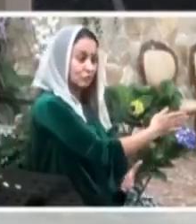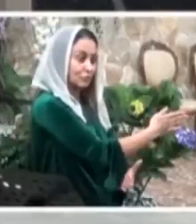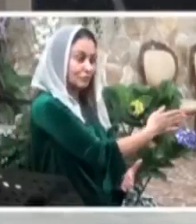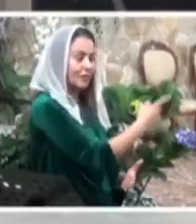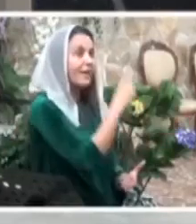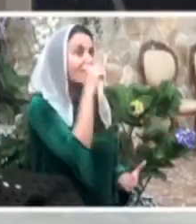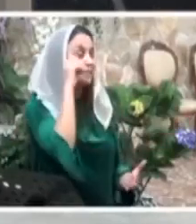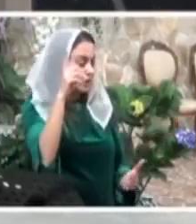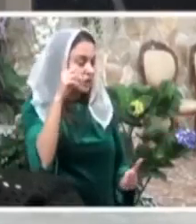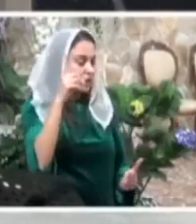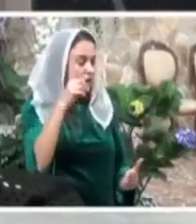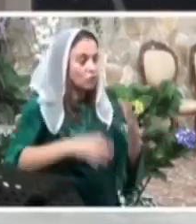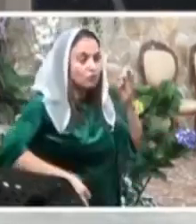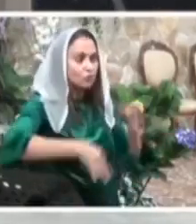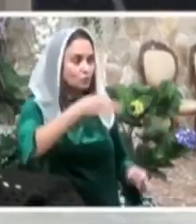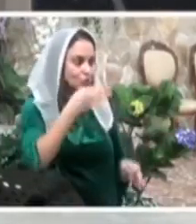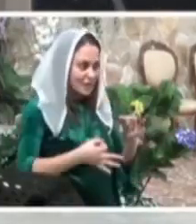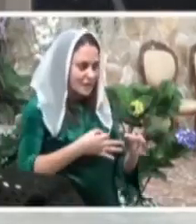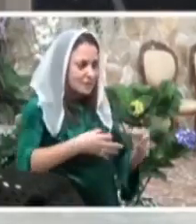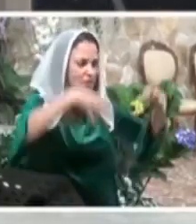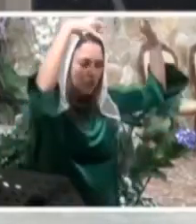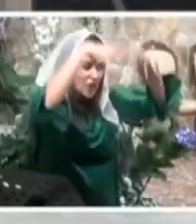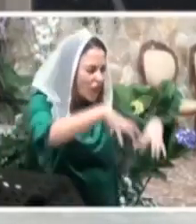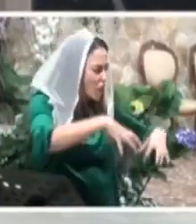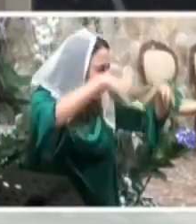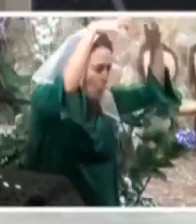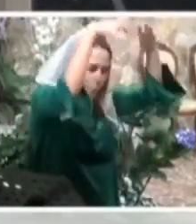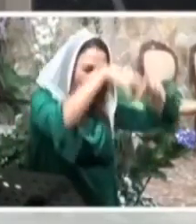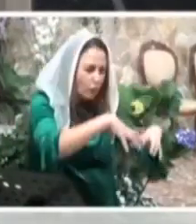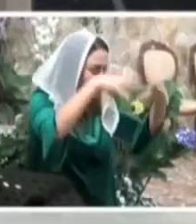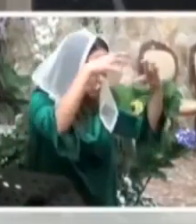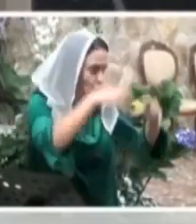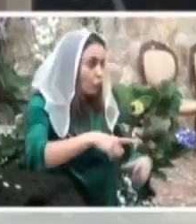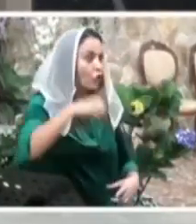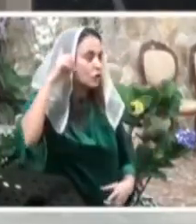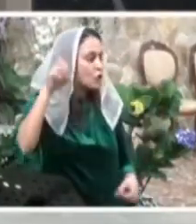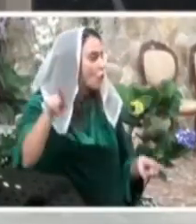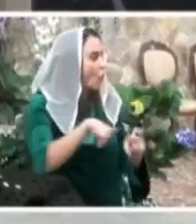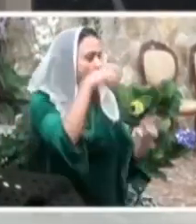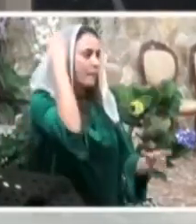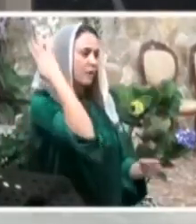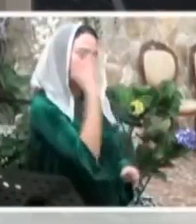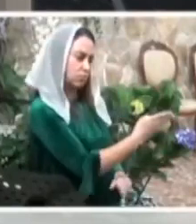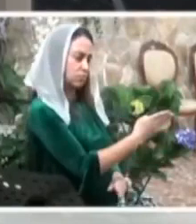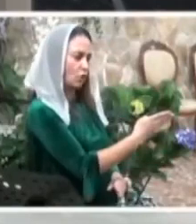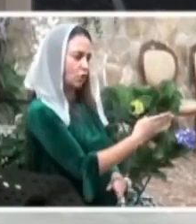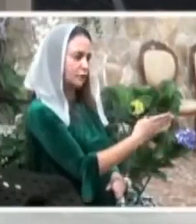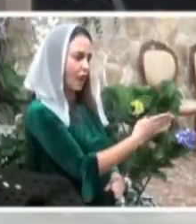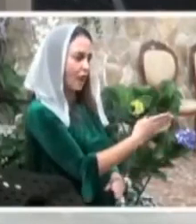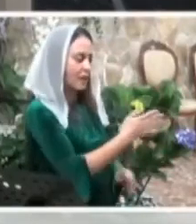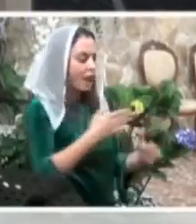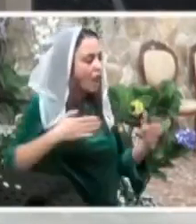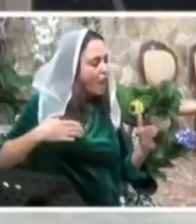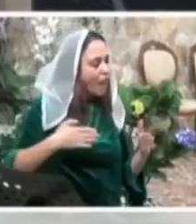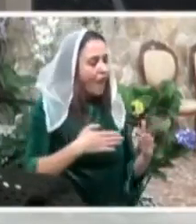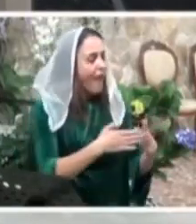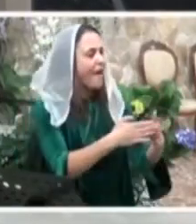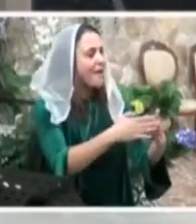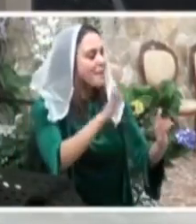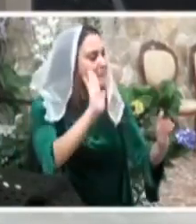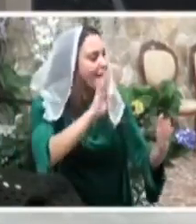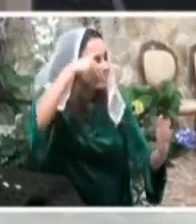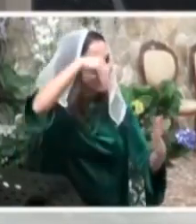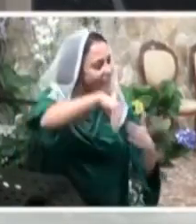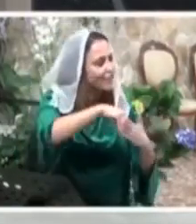adempiendo, stava per mandare un diluvio, aveva un decreto stabilito, sarebbe venuto un tempo